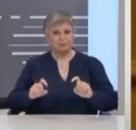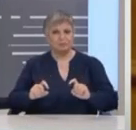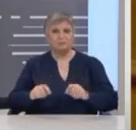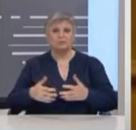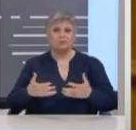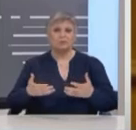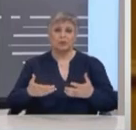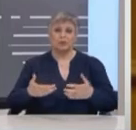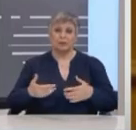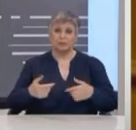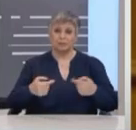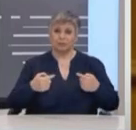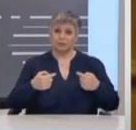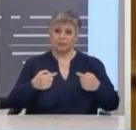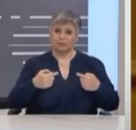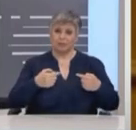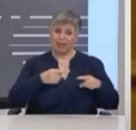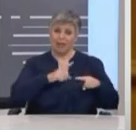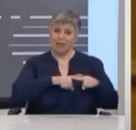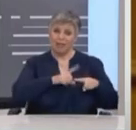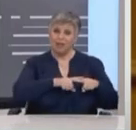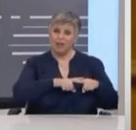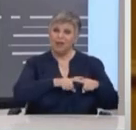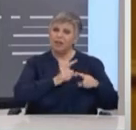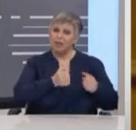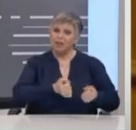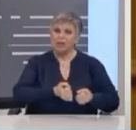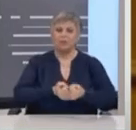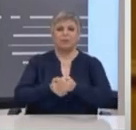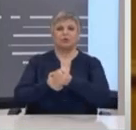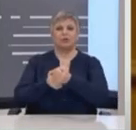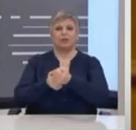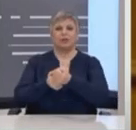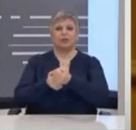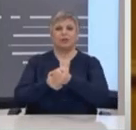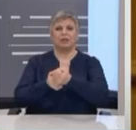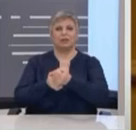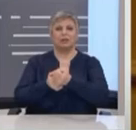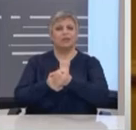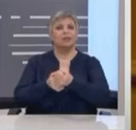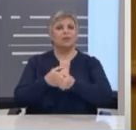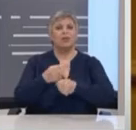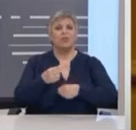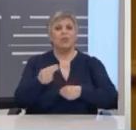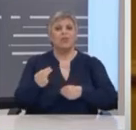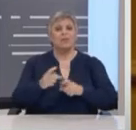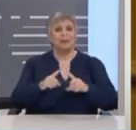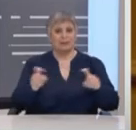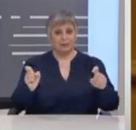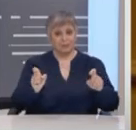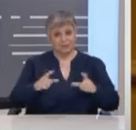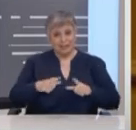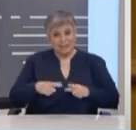υποστήριξη από την πλευρά της Ελλάδας του αναφέρετου δικαιώματος της Κυπριακής